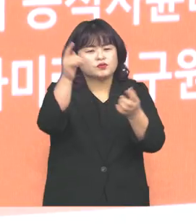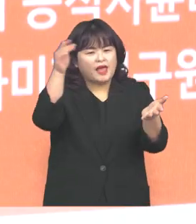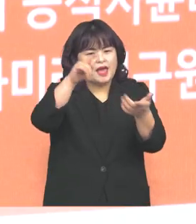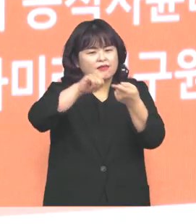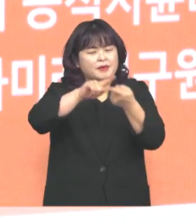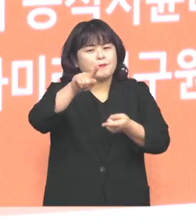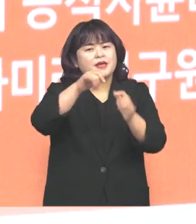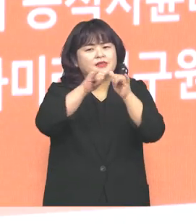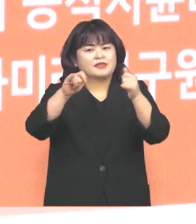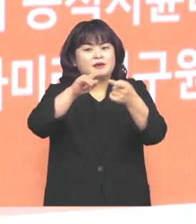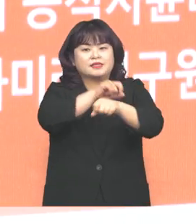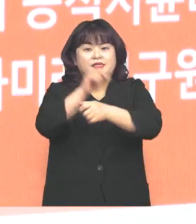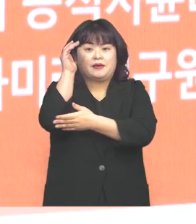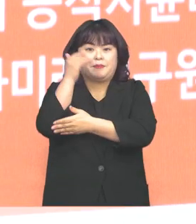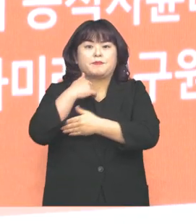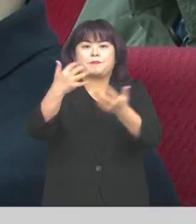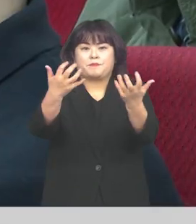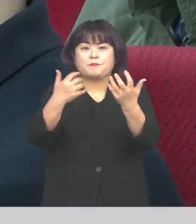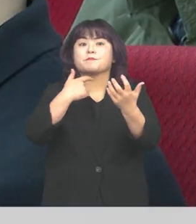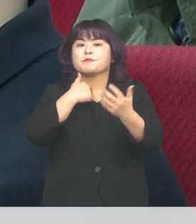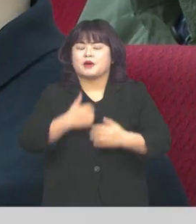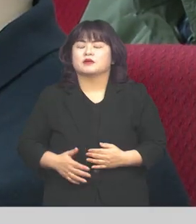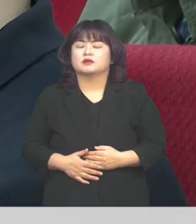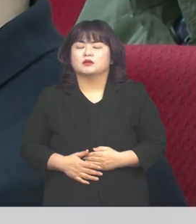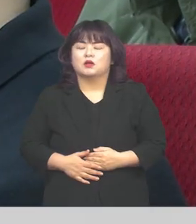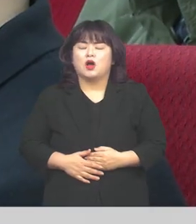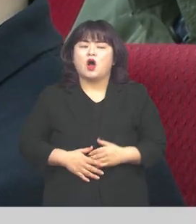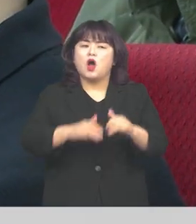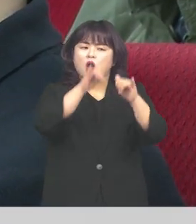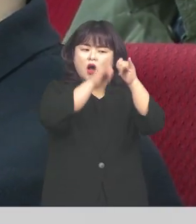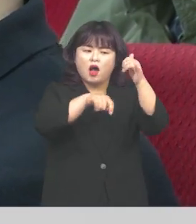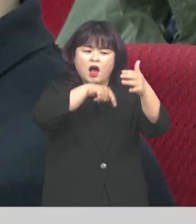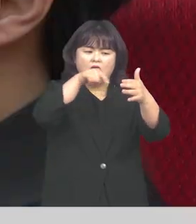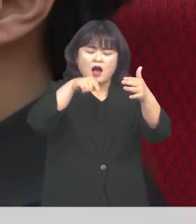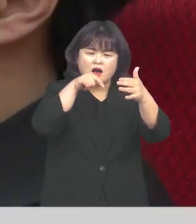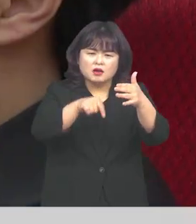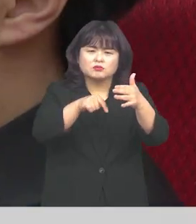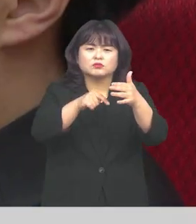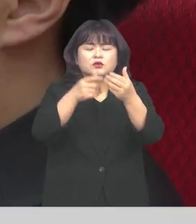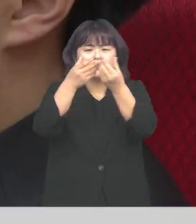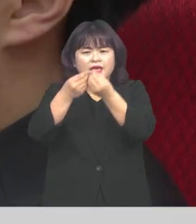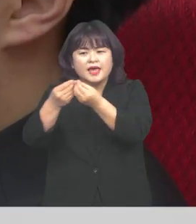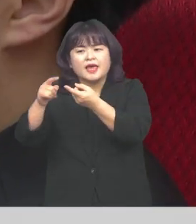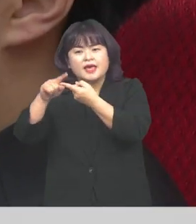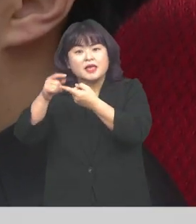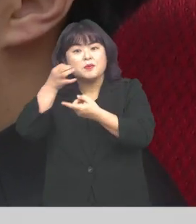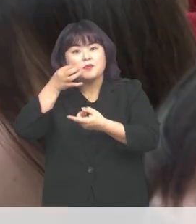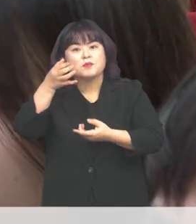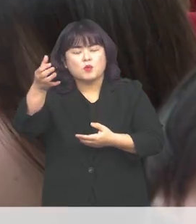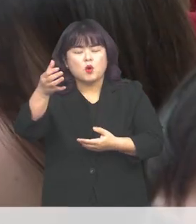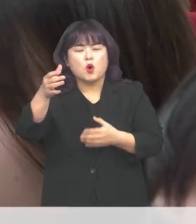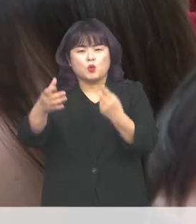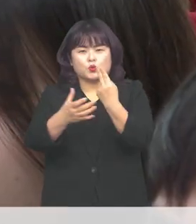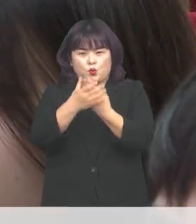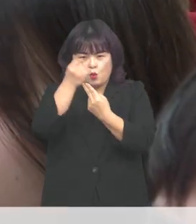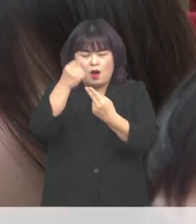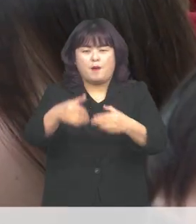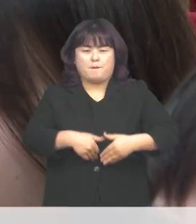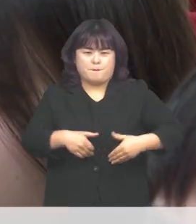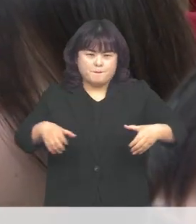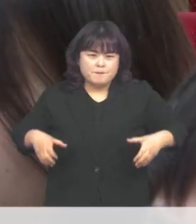학생 100여 명 대상의 특강을 진행했습니다. 이 시장은 역사 속 여러 지도자들의 일화나 사례를